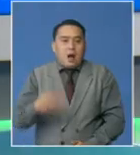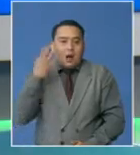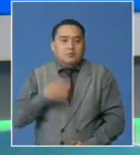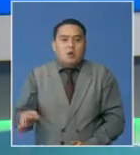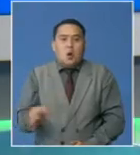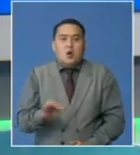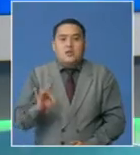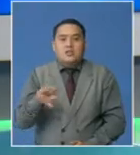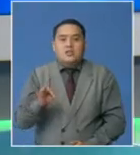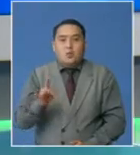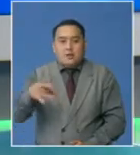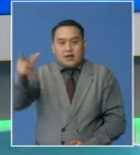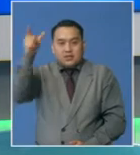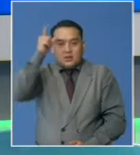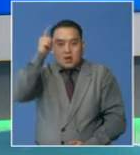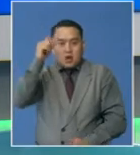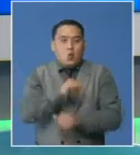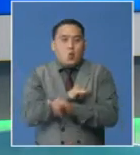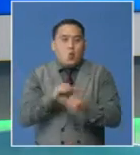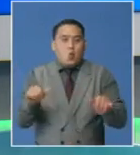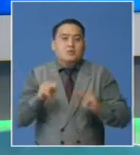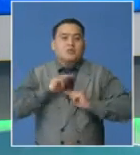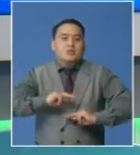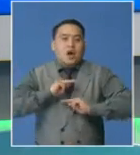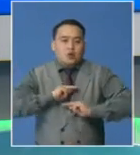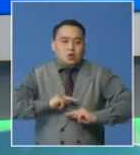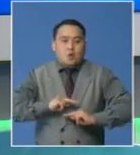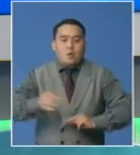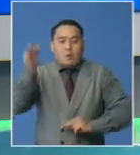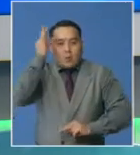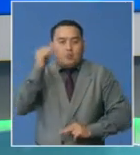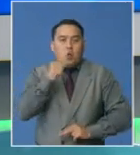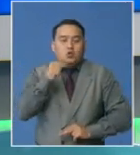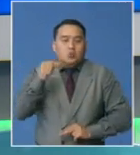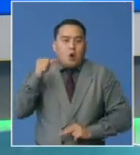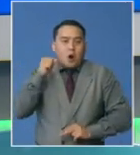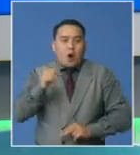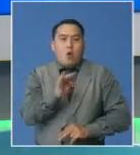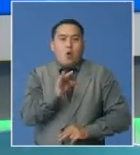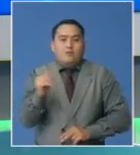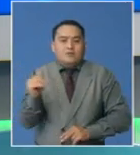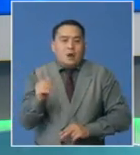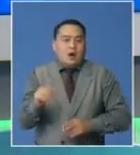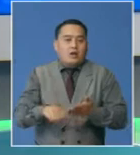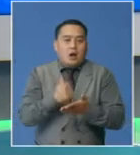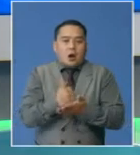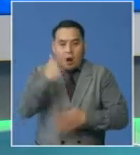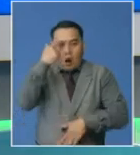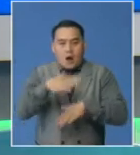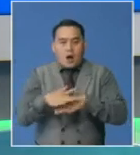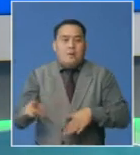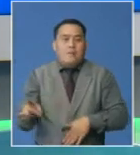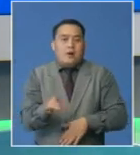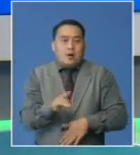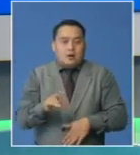Алматинская область и Республика Сербия расширяют границы сотрудничества. Напомним, в прошлом году официальная делегация во главе с акимом региона